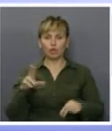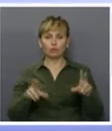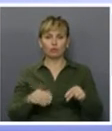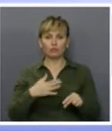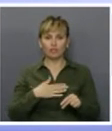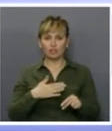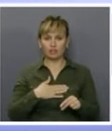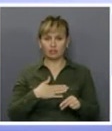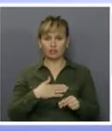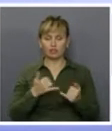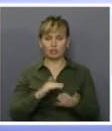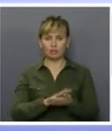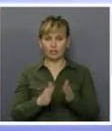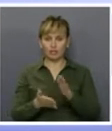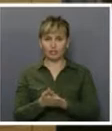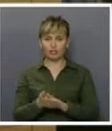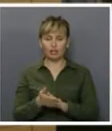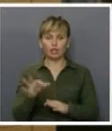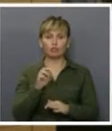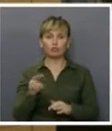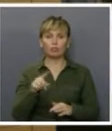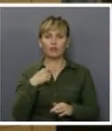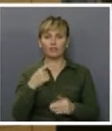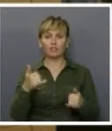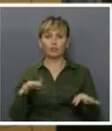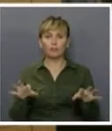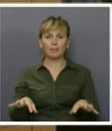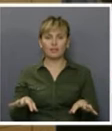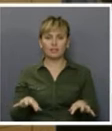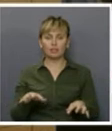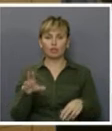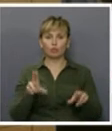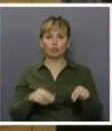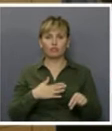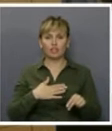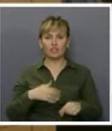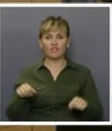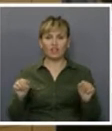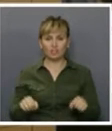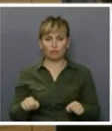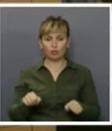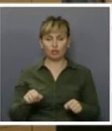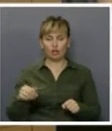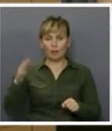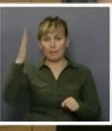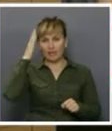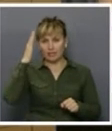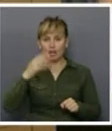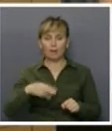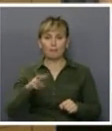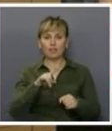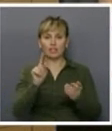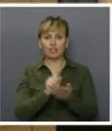наше транзитное положение, о чем говорит президент, учитывая наши возможности, учитывая наш менталитет, мы должны сохранять и развивать